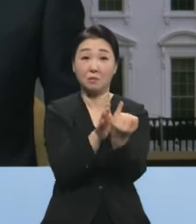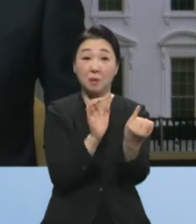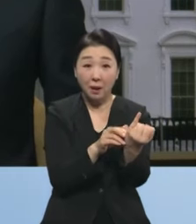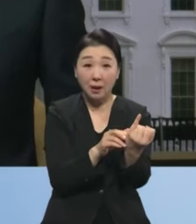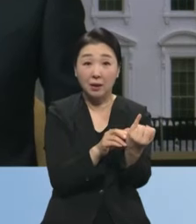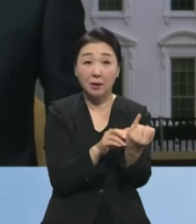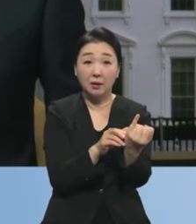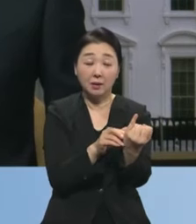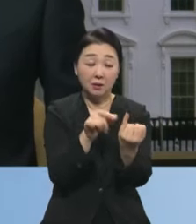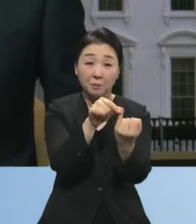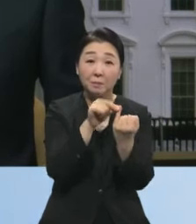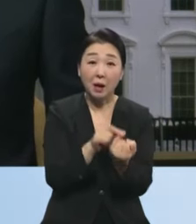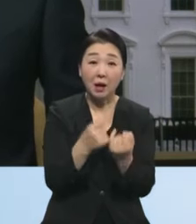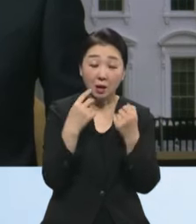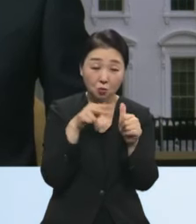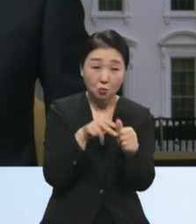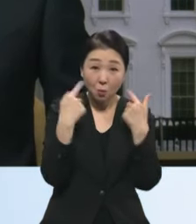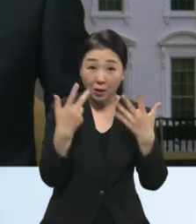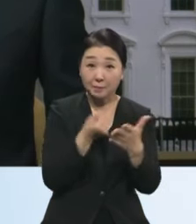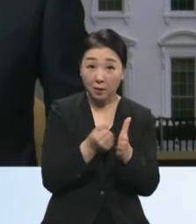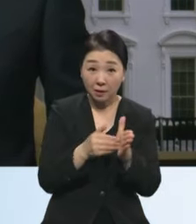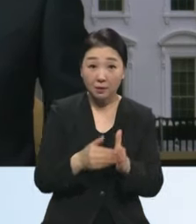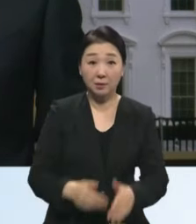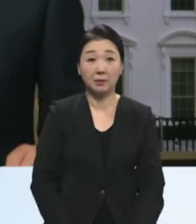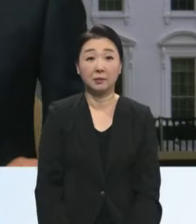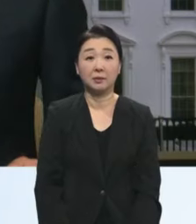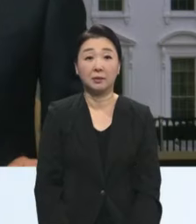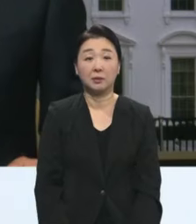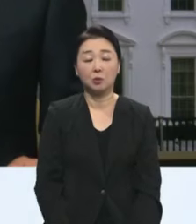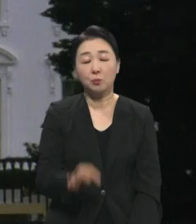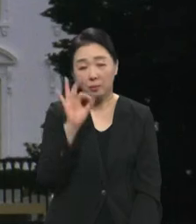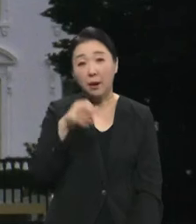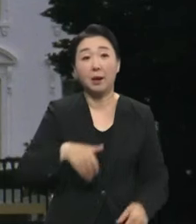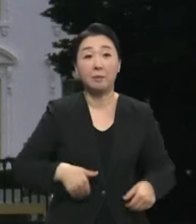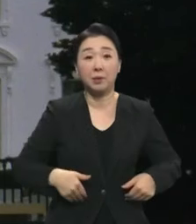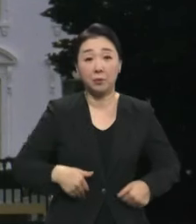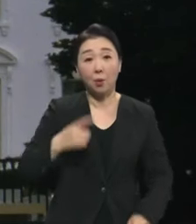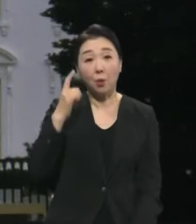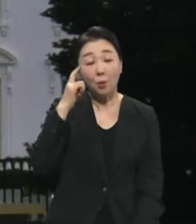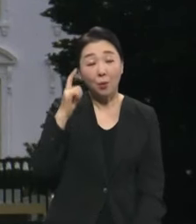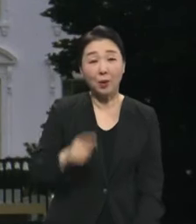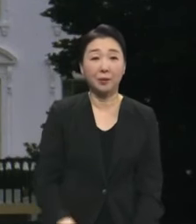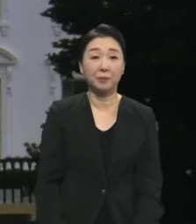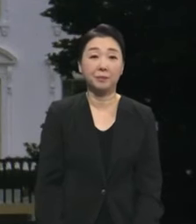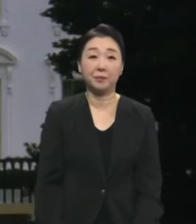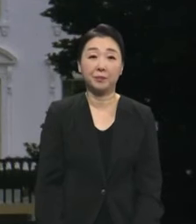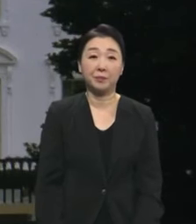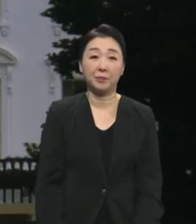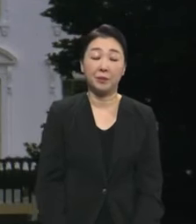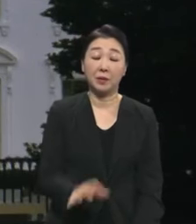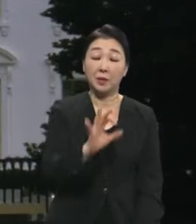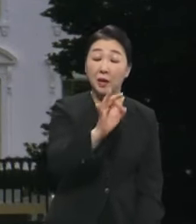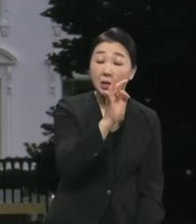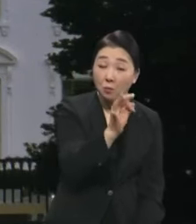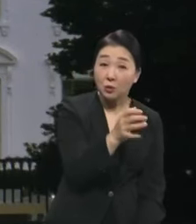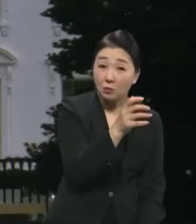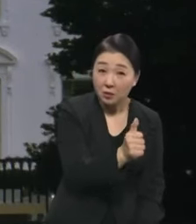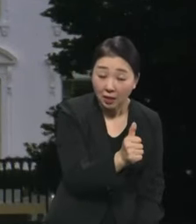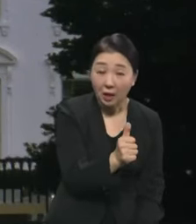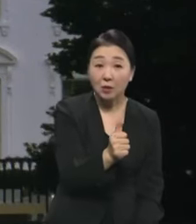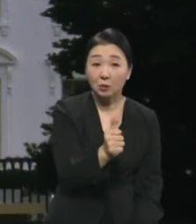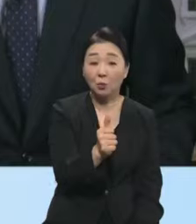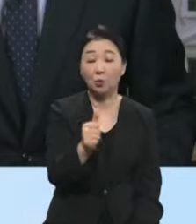해리스가 후보로 확정되는 겁니까? 좀 더 지켜봐야 됩니다. 그동안 개빈 뉴섬 캘리포니아 주지사나 그레첸 휘트먼